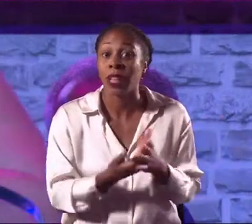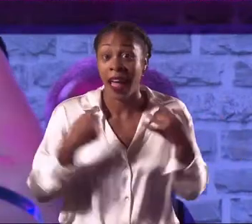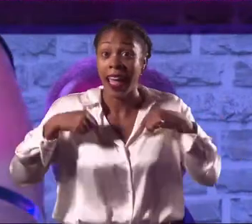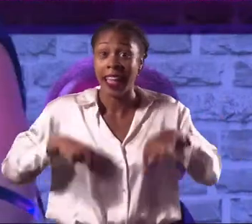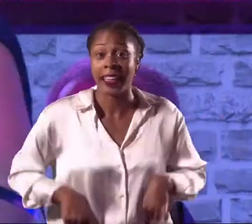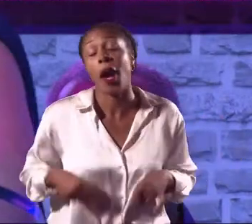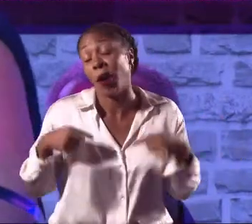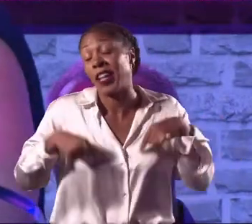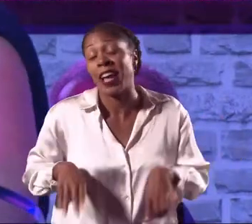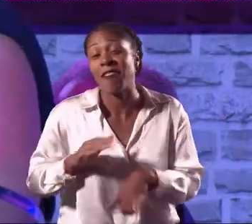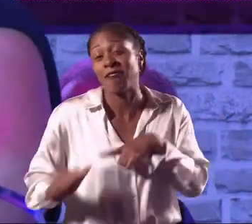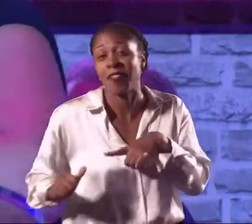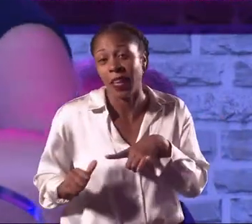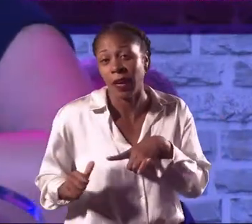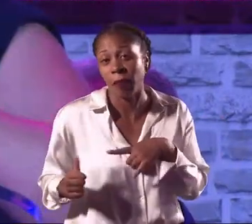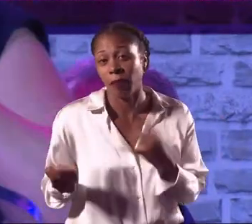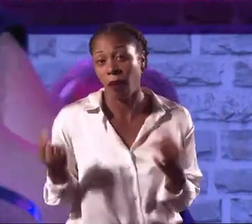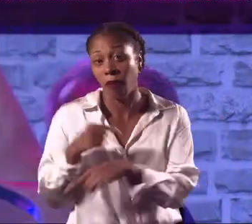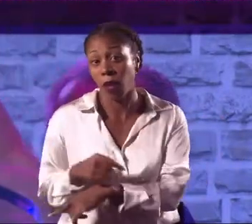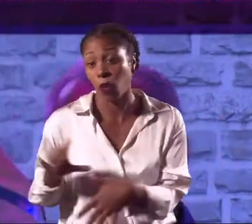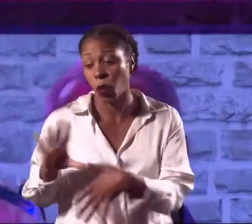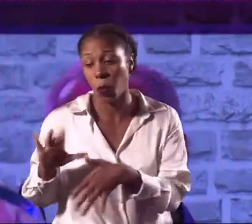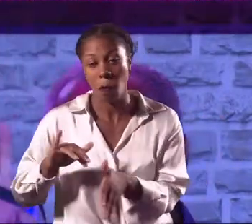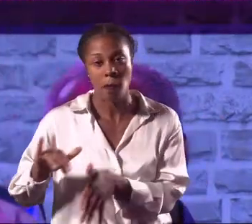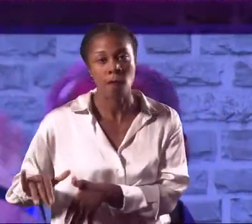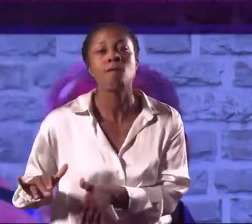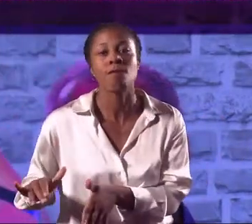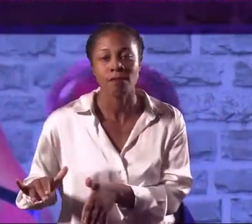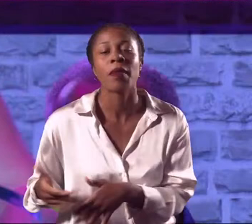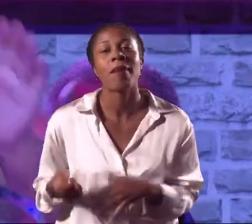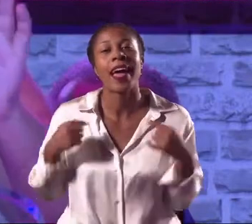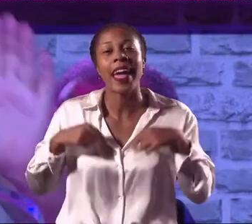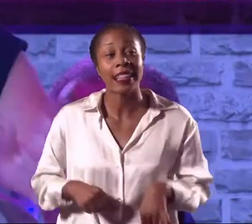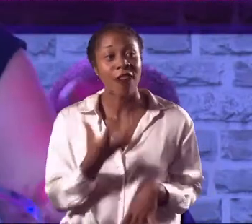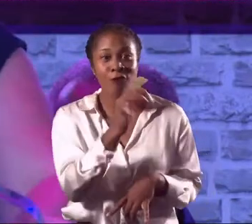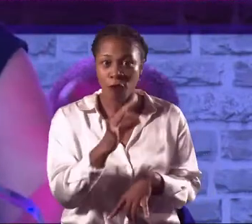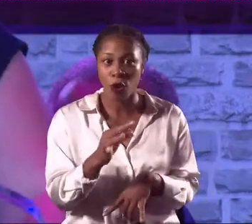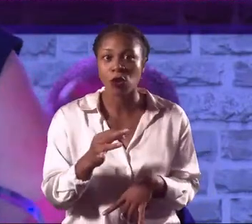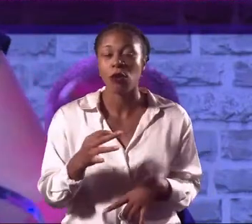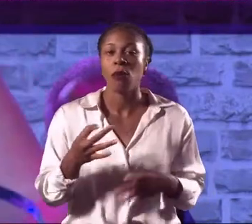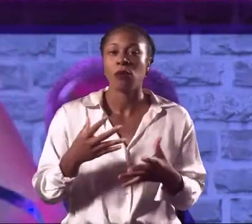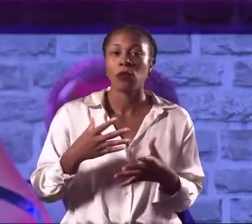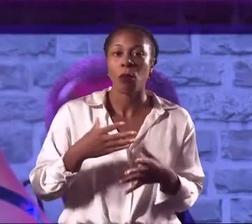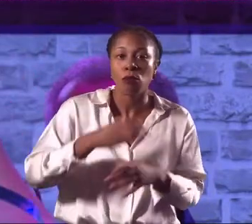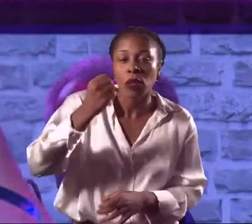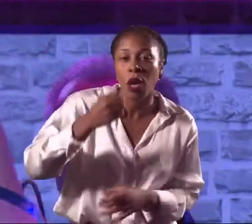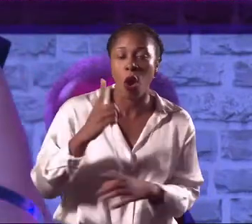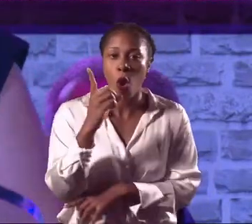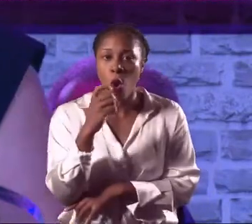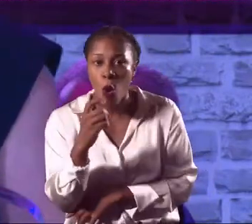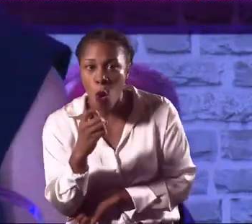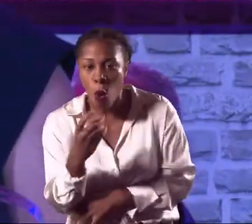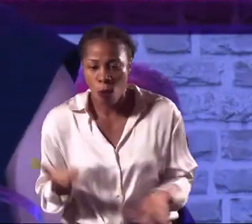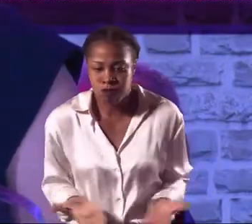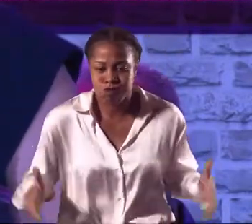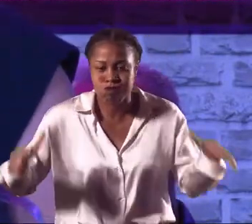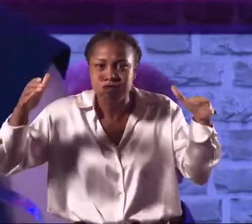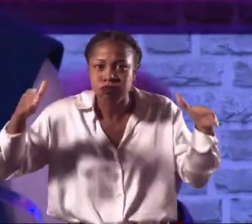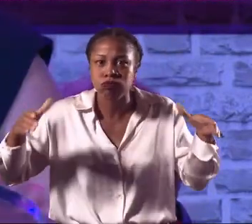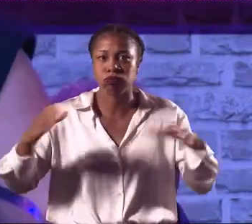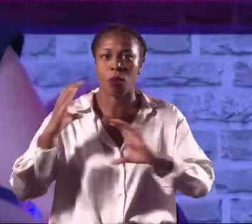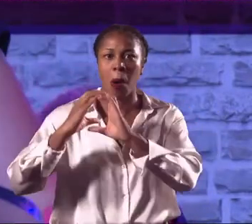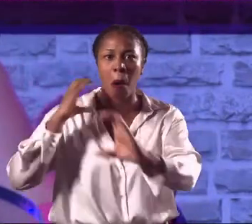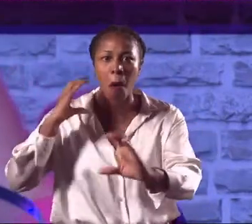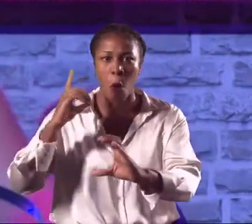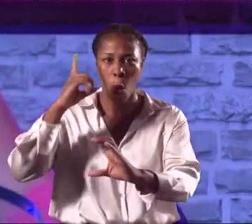cette fois-ci le fait, contrairement à la Guadeloupe, d'envoyer des bouteilles d'eau ou des citernes directement auprès des habitants, des